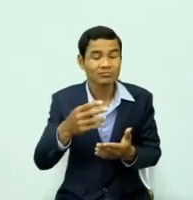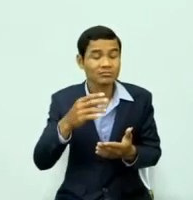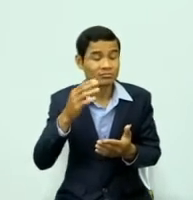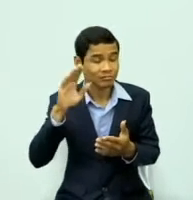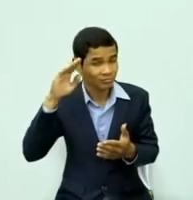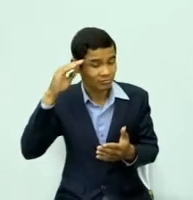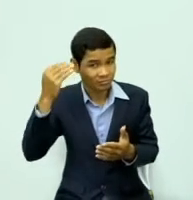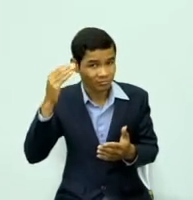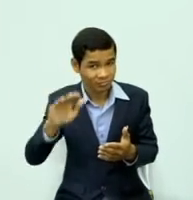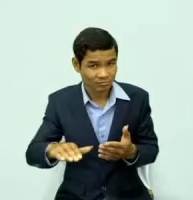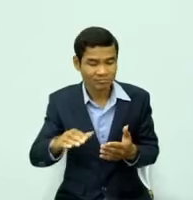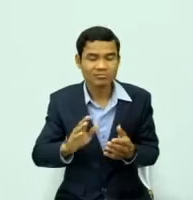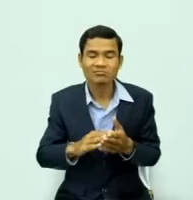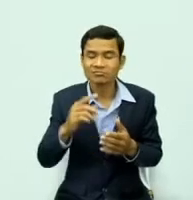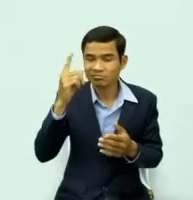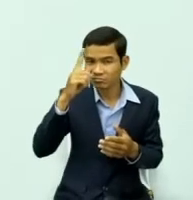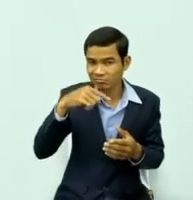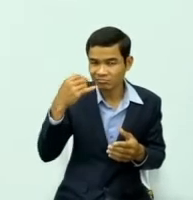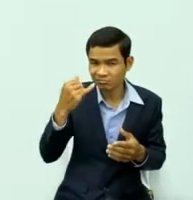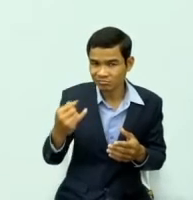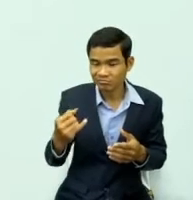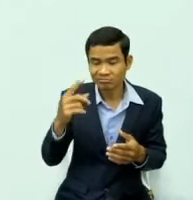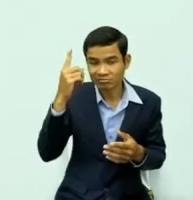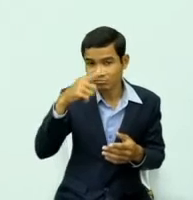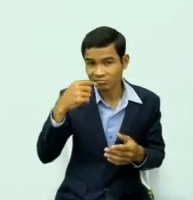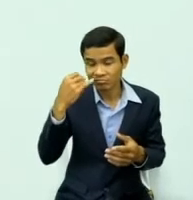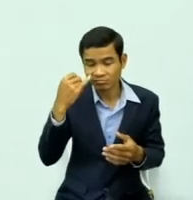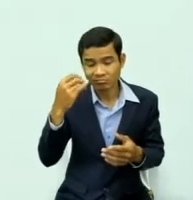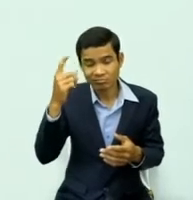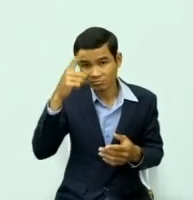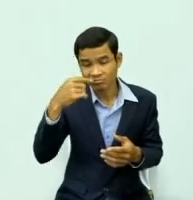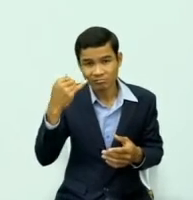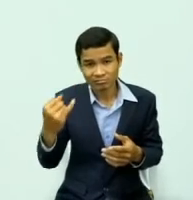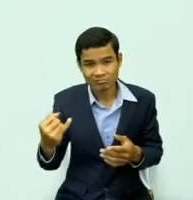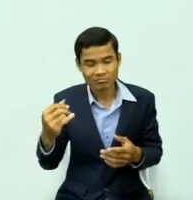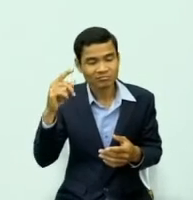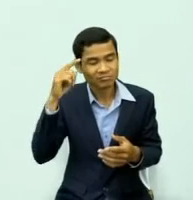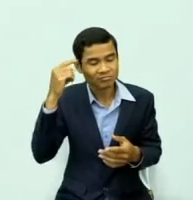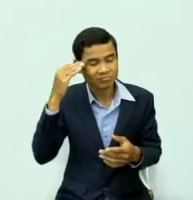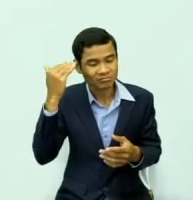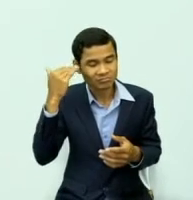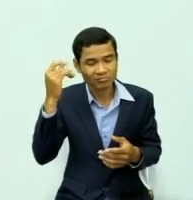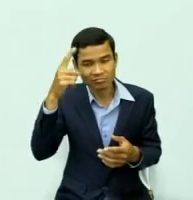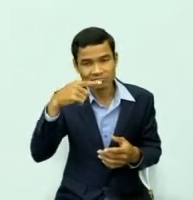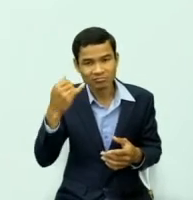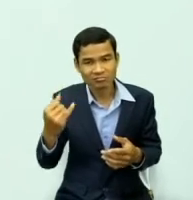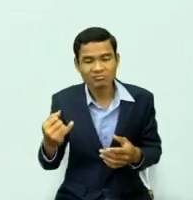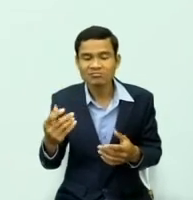con mơ mộc bồn ạ mơ con pro mà nẹ năng chừng con mơ mộc quạt mỡ chà qua công phong tay vậy đó